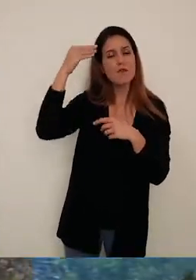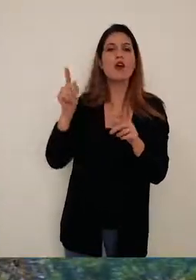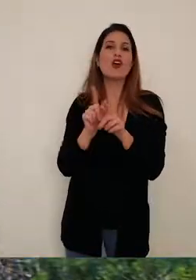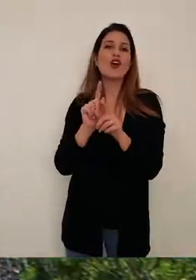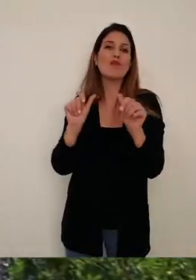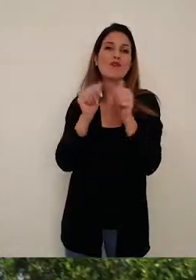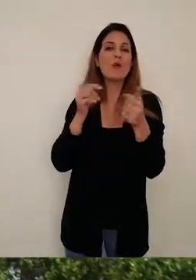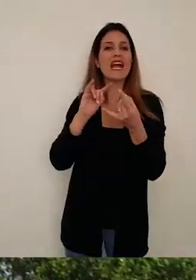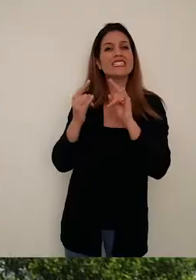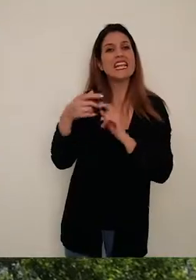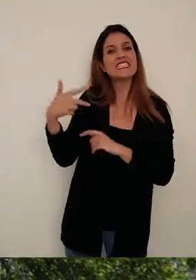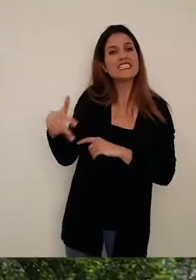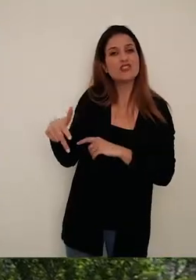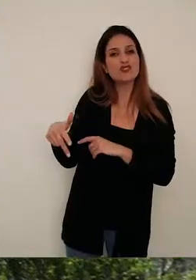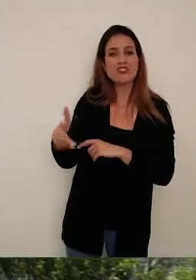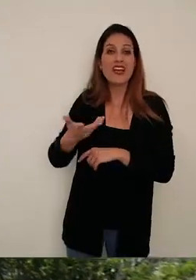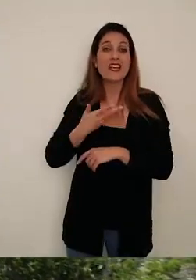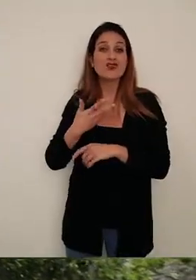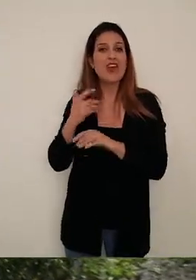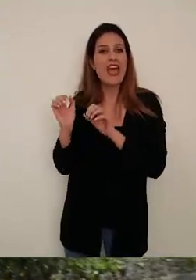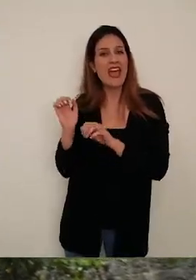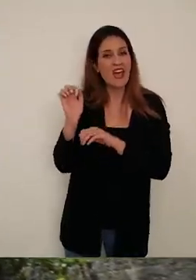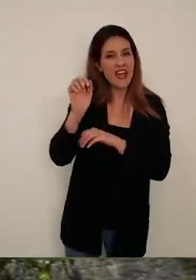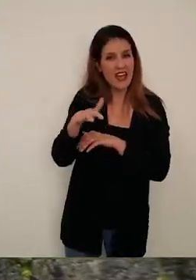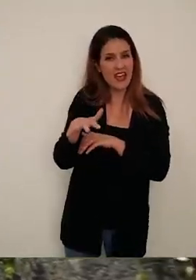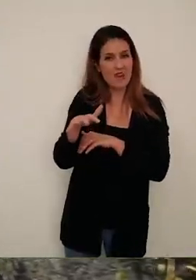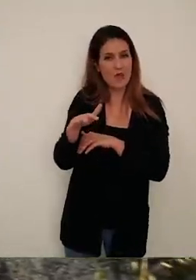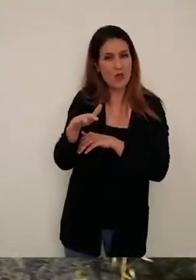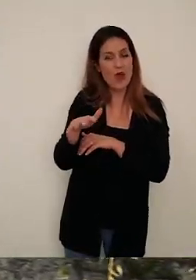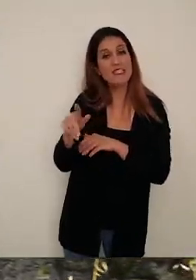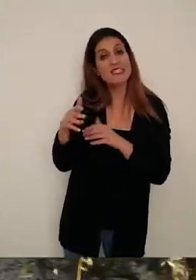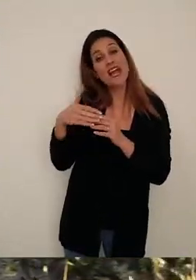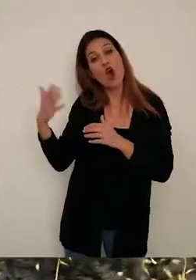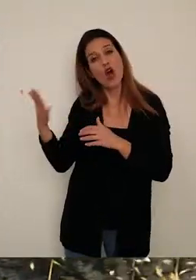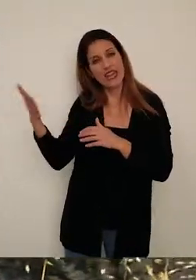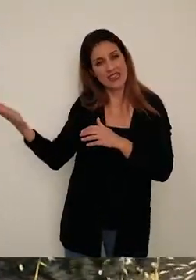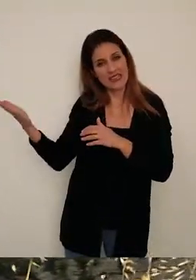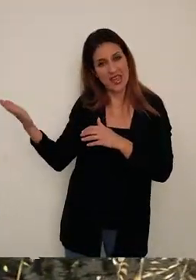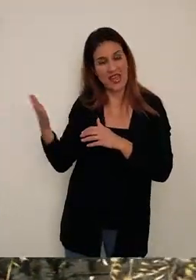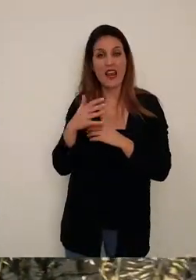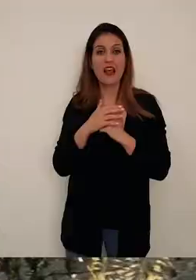terra di Sicilia, che risentono degli influssi architettonici orientali trasmessi dalle crociate.